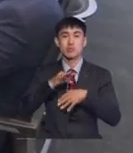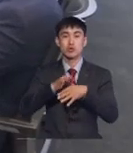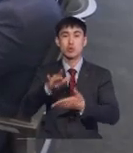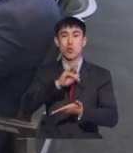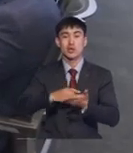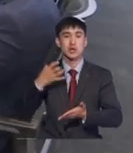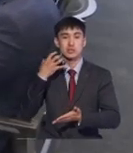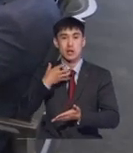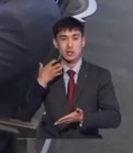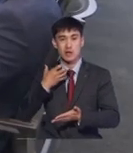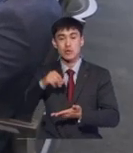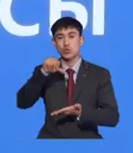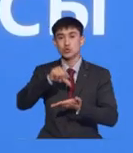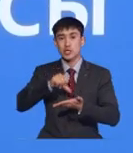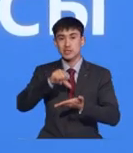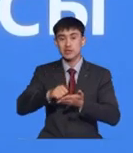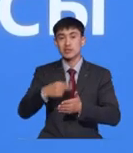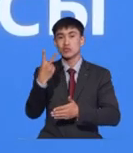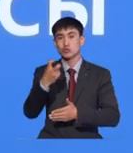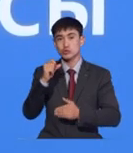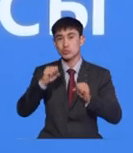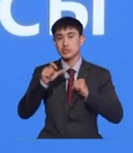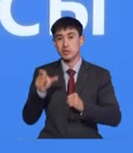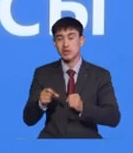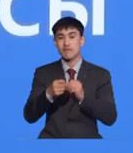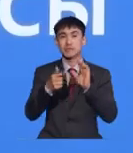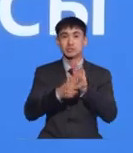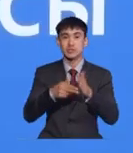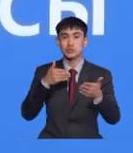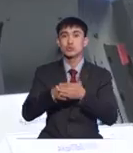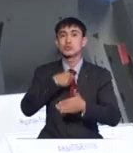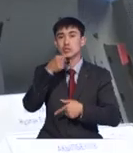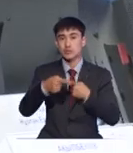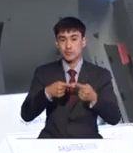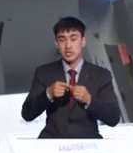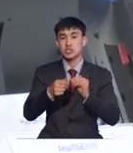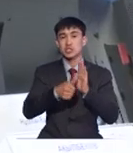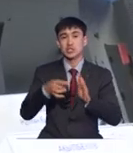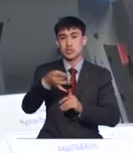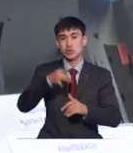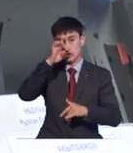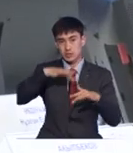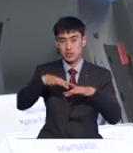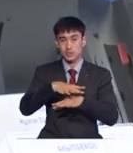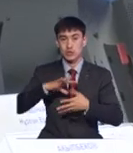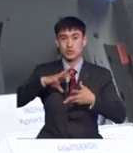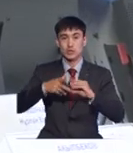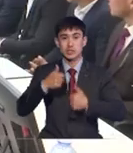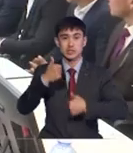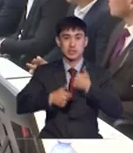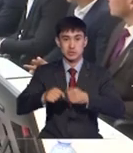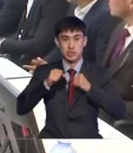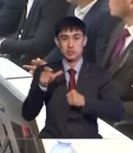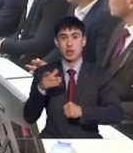городе Кызылорда. В нем приняли участие около 200 спортсменов от 18 лет и старше из 16 регионов страны. В результате